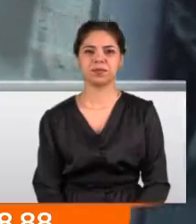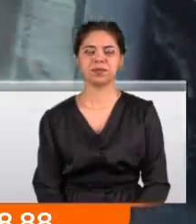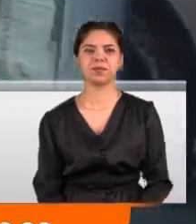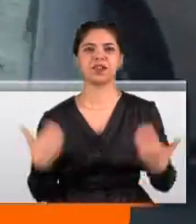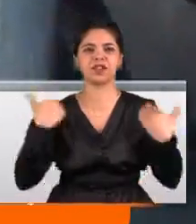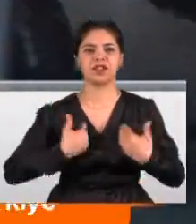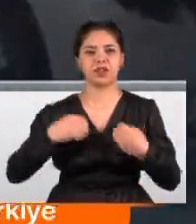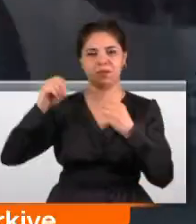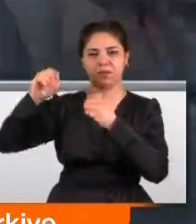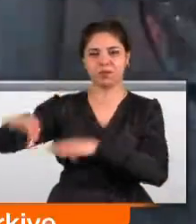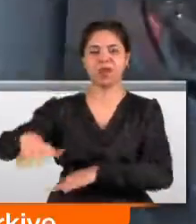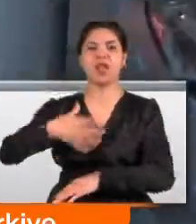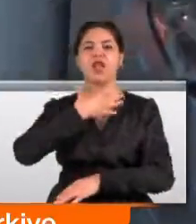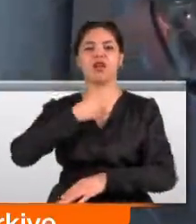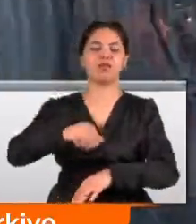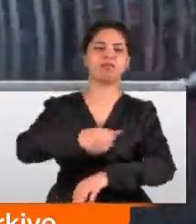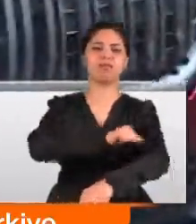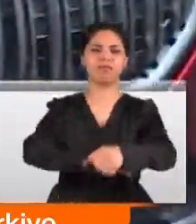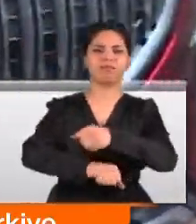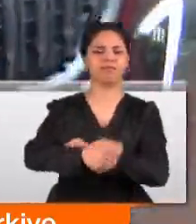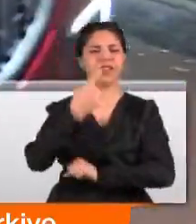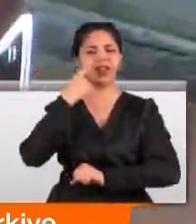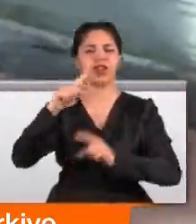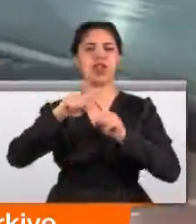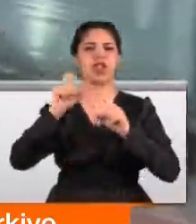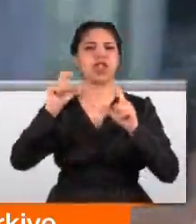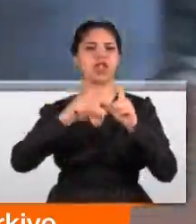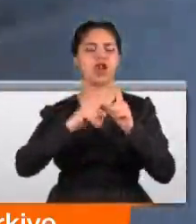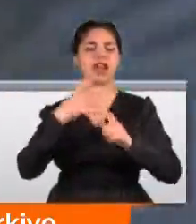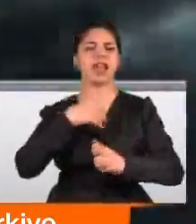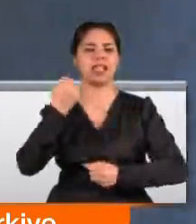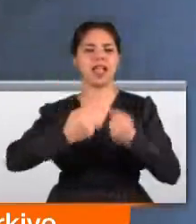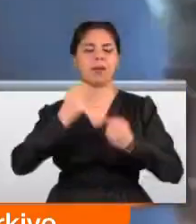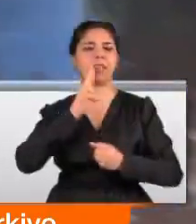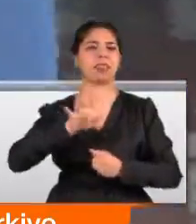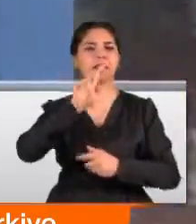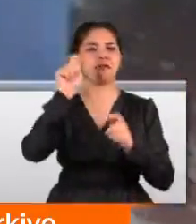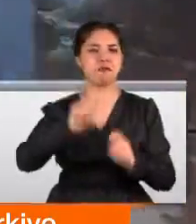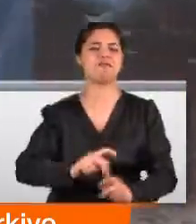Ceketini çıkardı, gömleğinin kollarını sıvadı, togunu kendi elleriyle yıkadı.